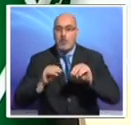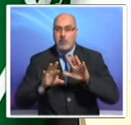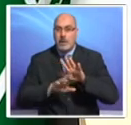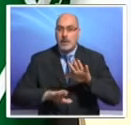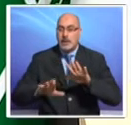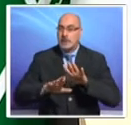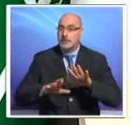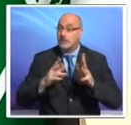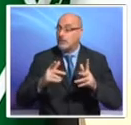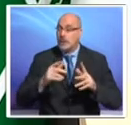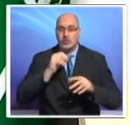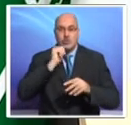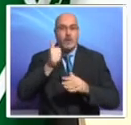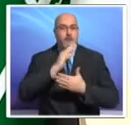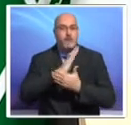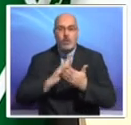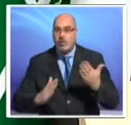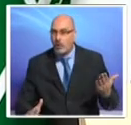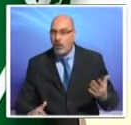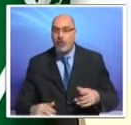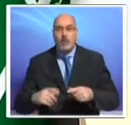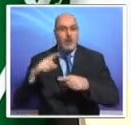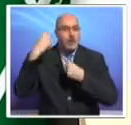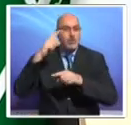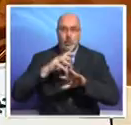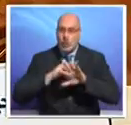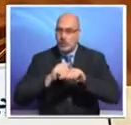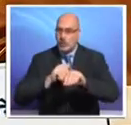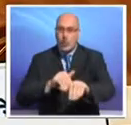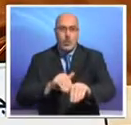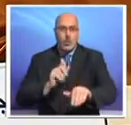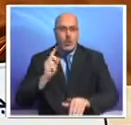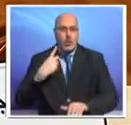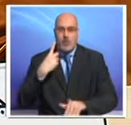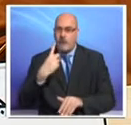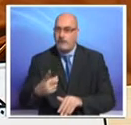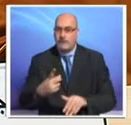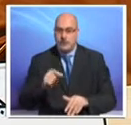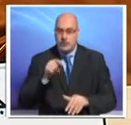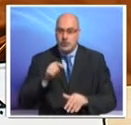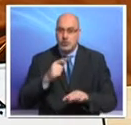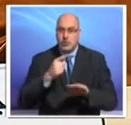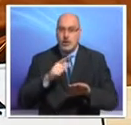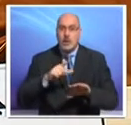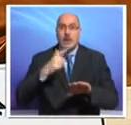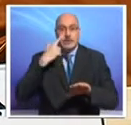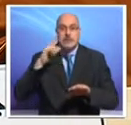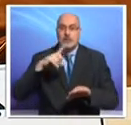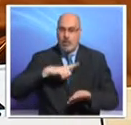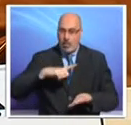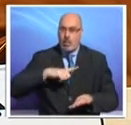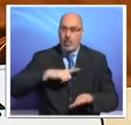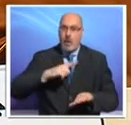هي مسألة تظل قائمة ما دام هناك تهديد